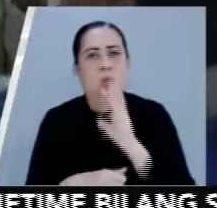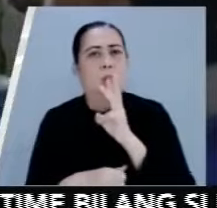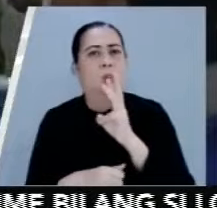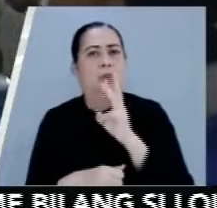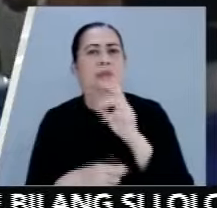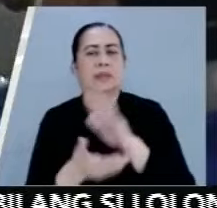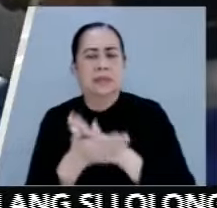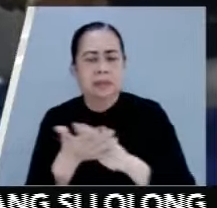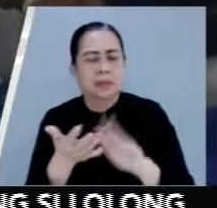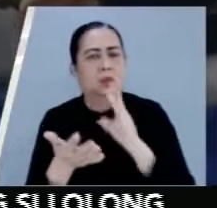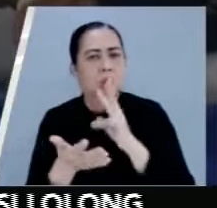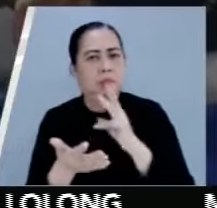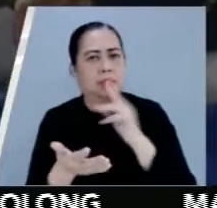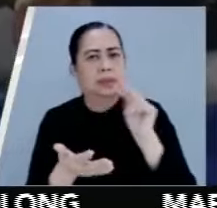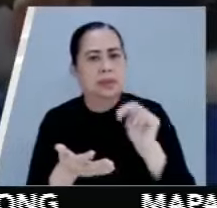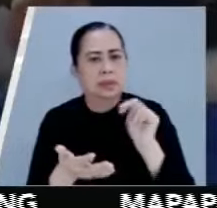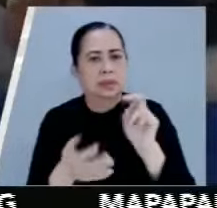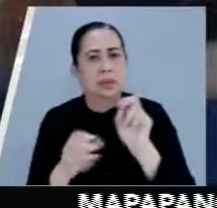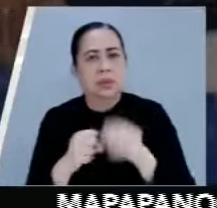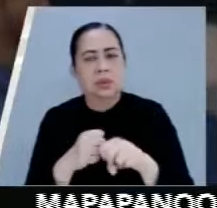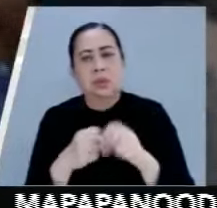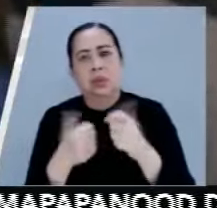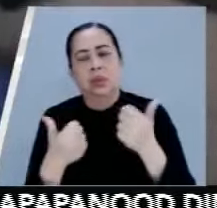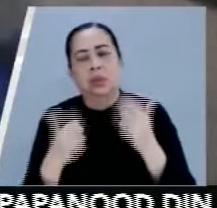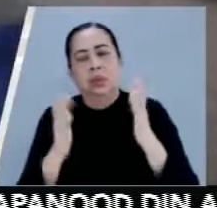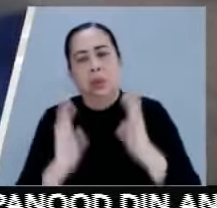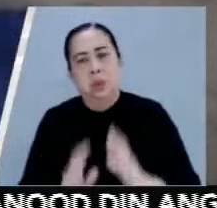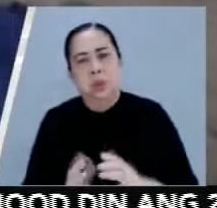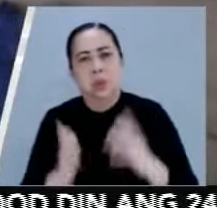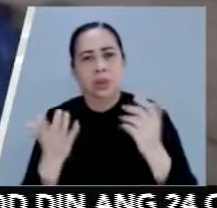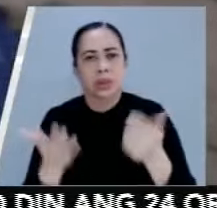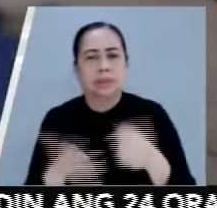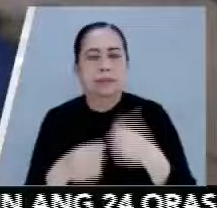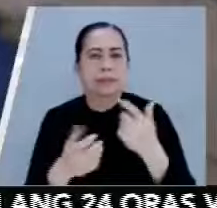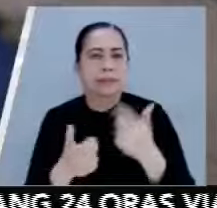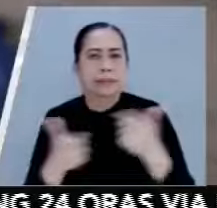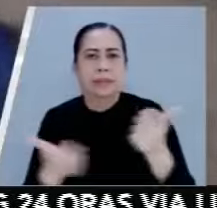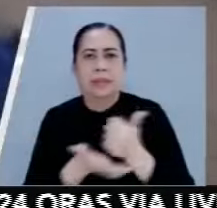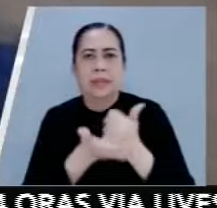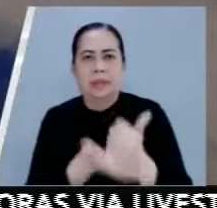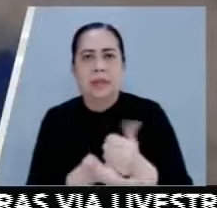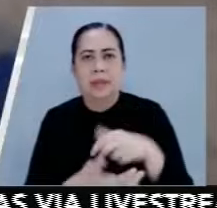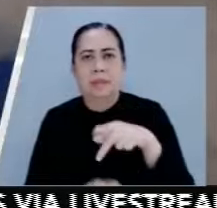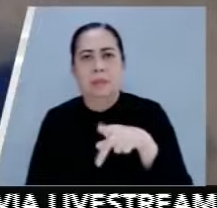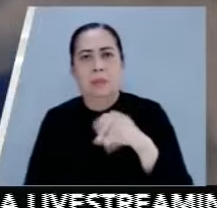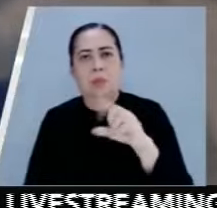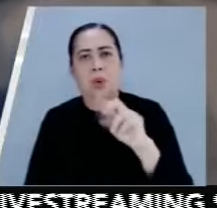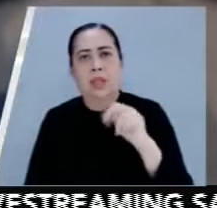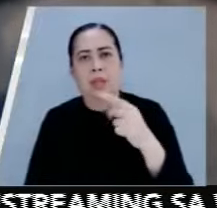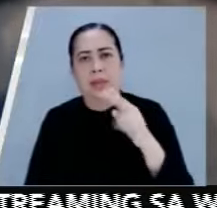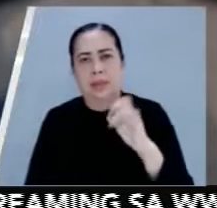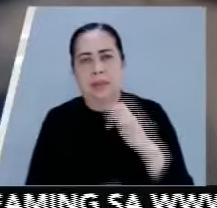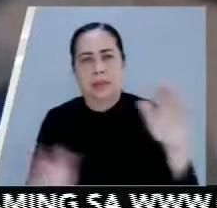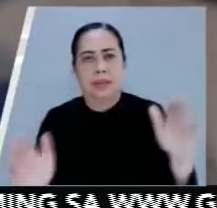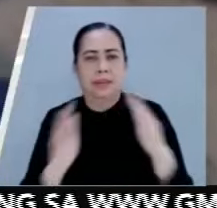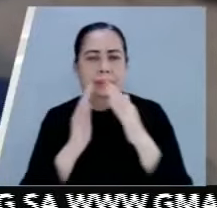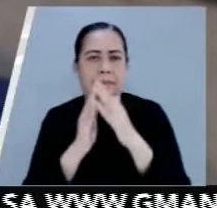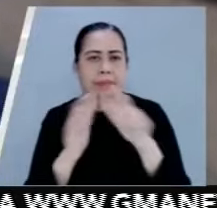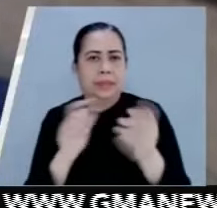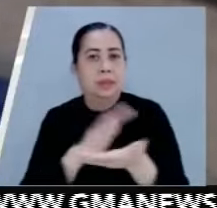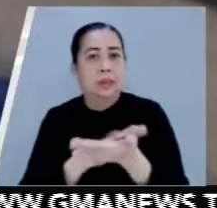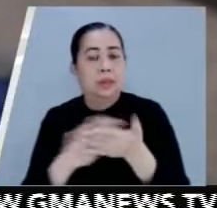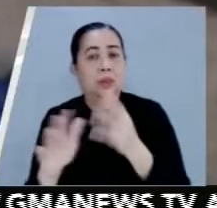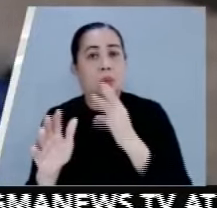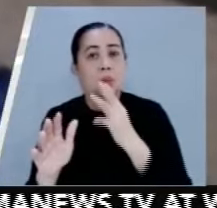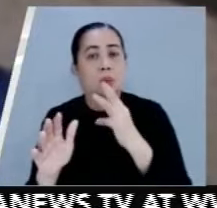kababayan kung kaya naman malaking biyaya kung Ituring ng mga tag Pulangi Albay itong ah malinis na tubig na pinamahagi